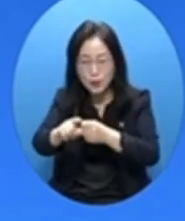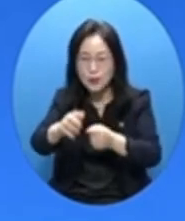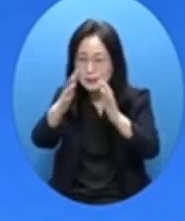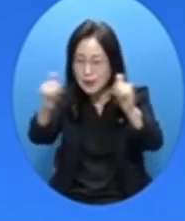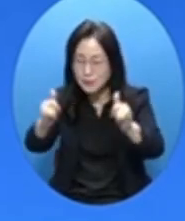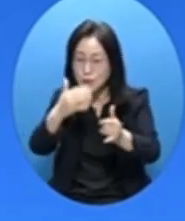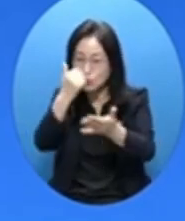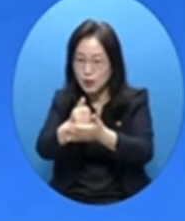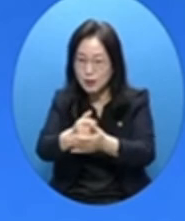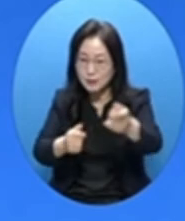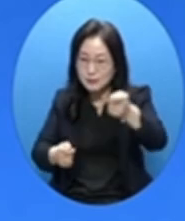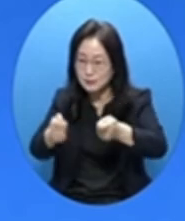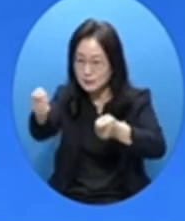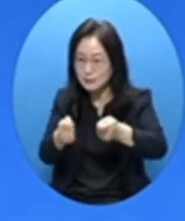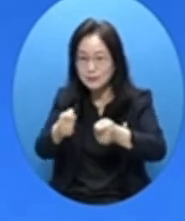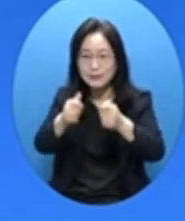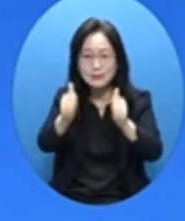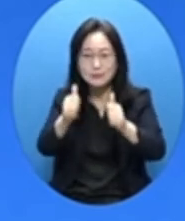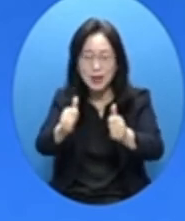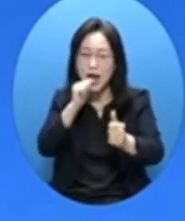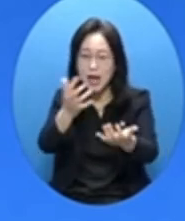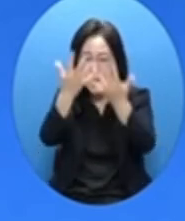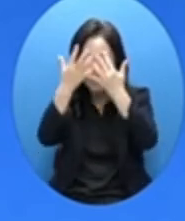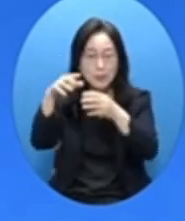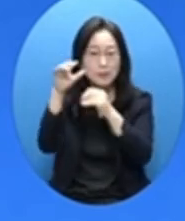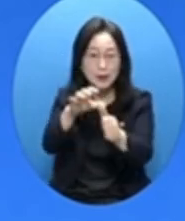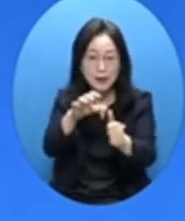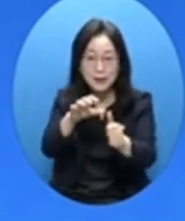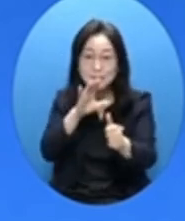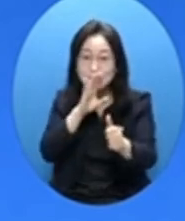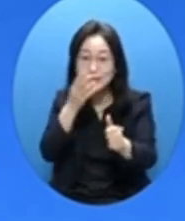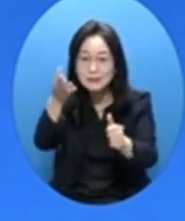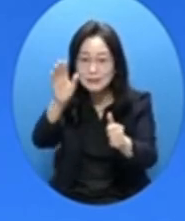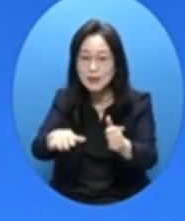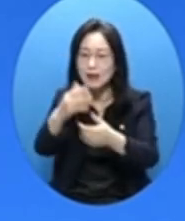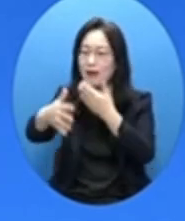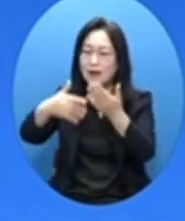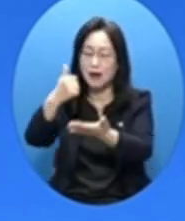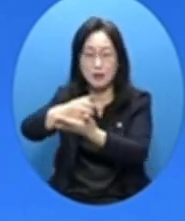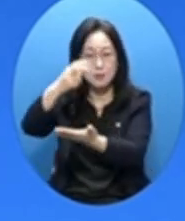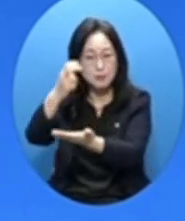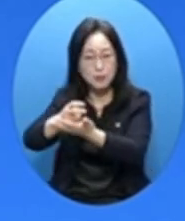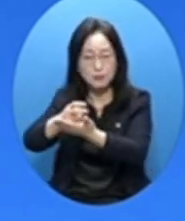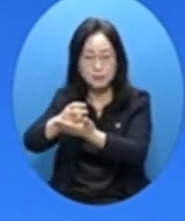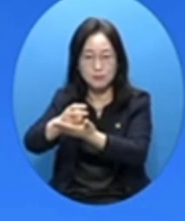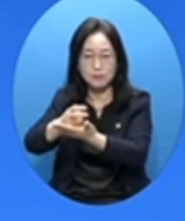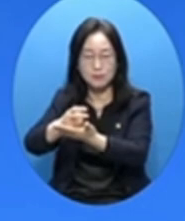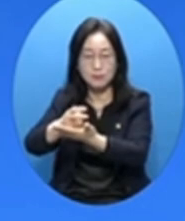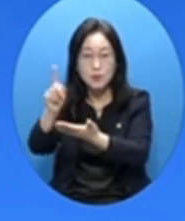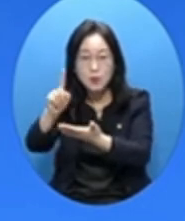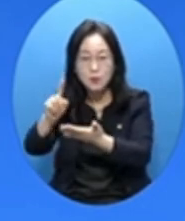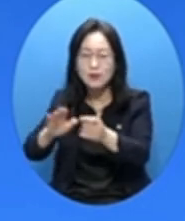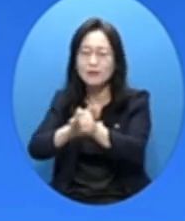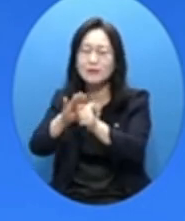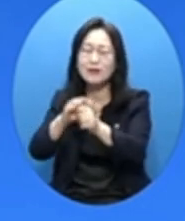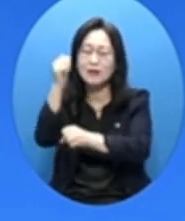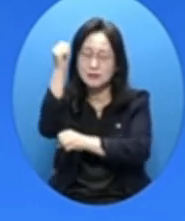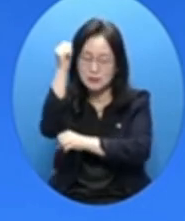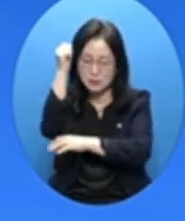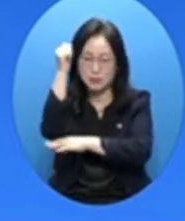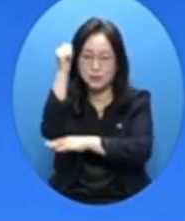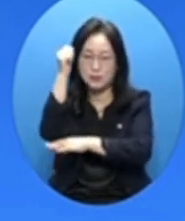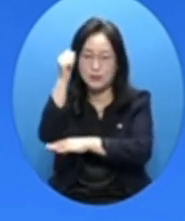죄를 묻고 심판하고 감옥에도 집어넣고 하지만은 하나님의 계명 하나님의 법은 사랑이 근본 정신입니다